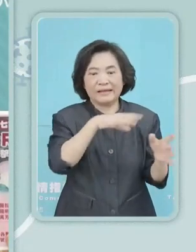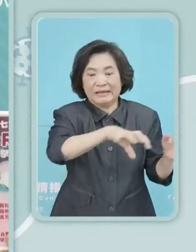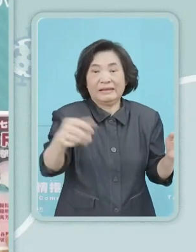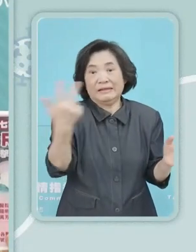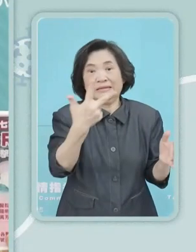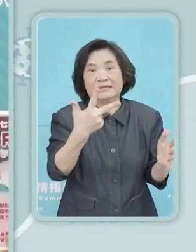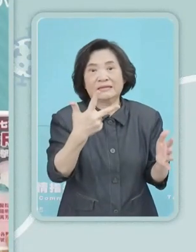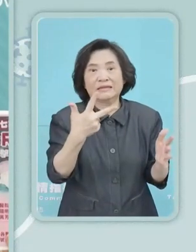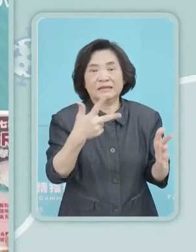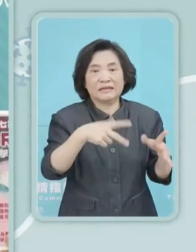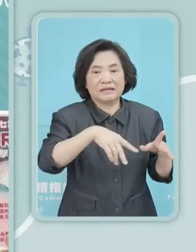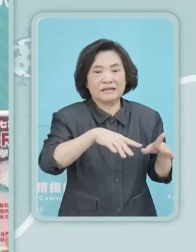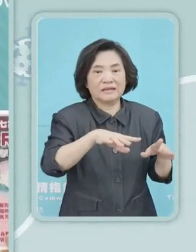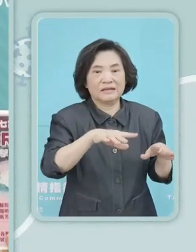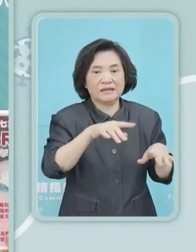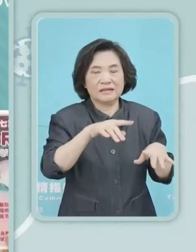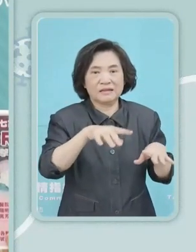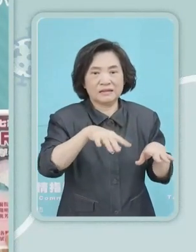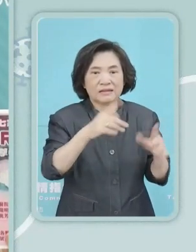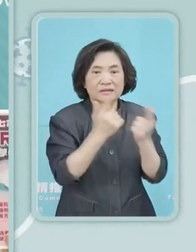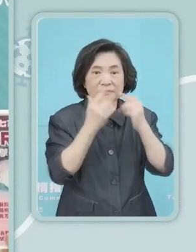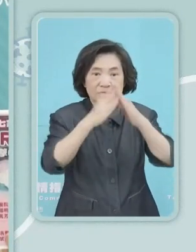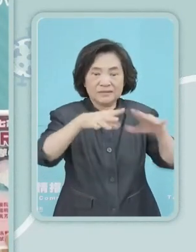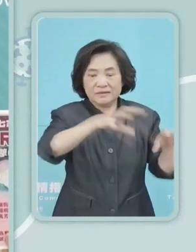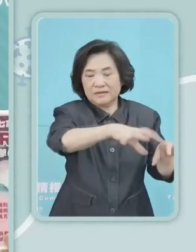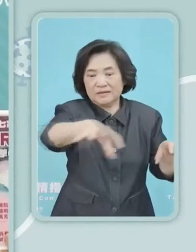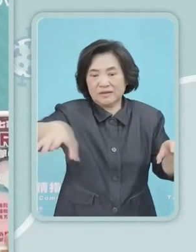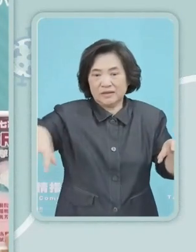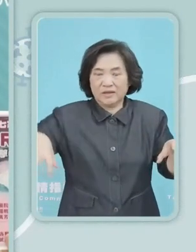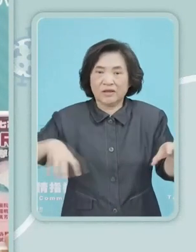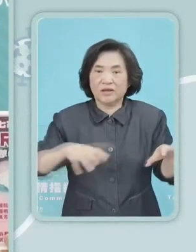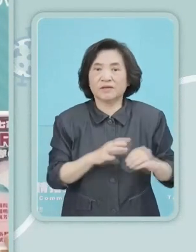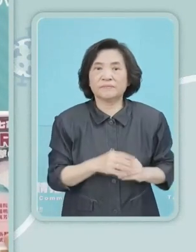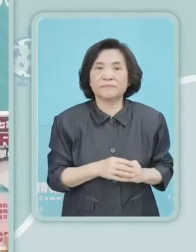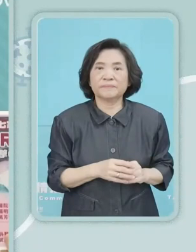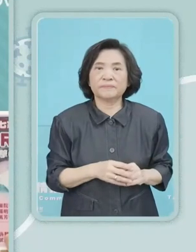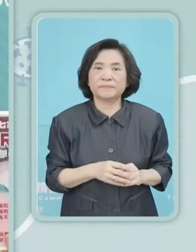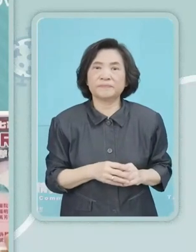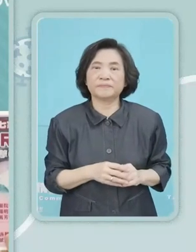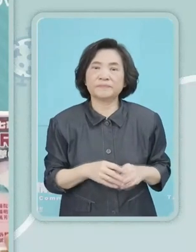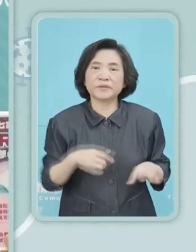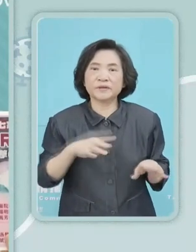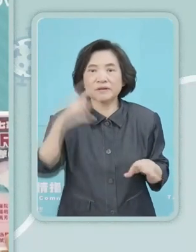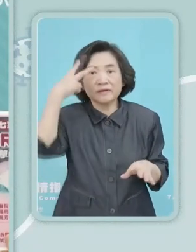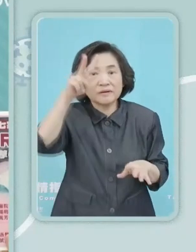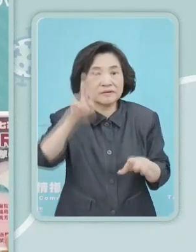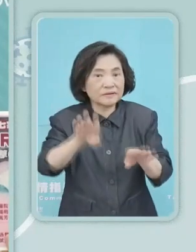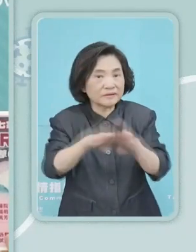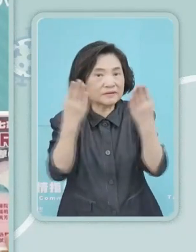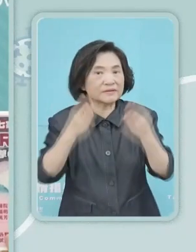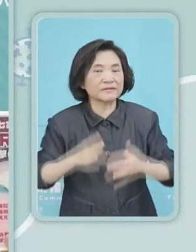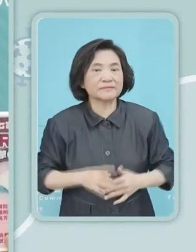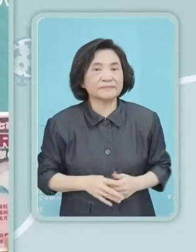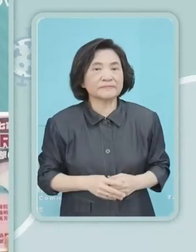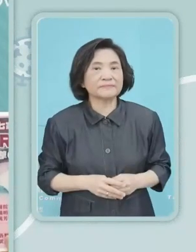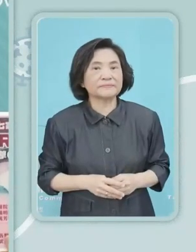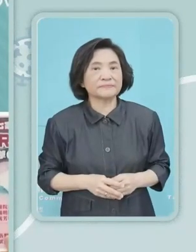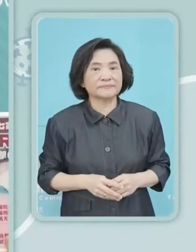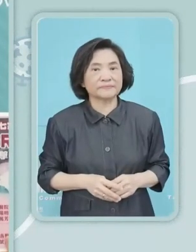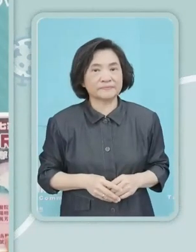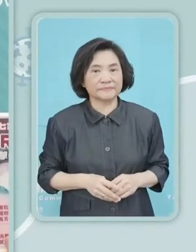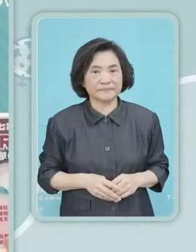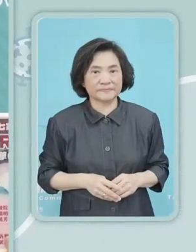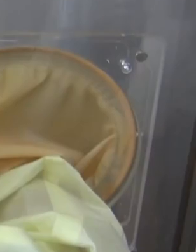医院，而且分布在很均匀的分布在台北各个地方，你知道哈。所以从后天开始，你知道哈，我们大概就